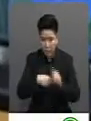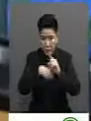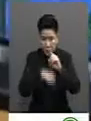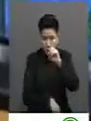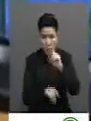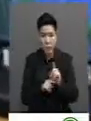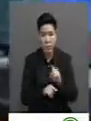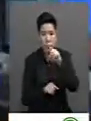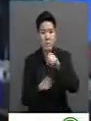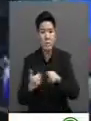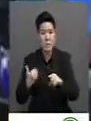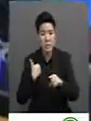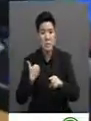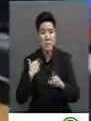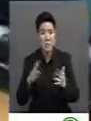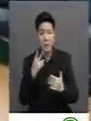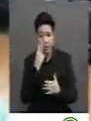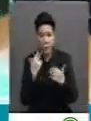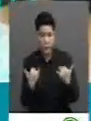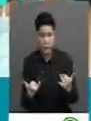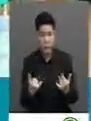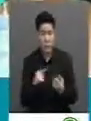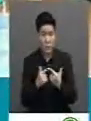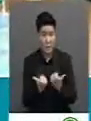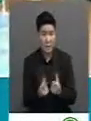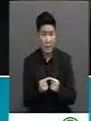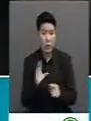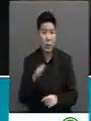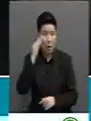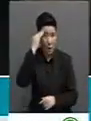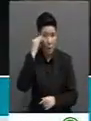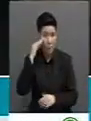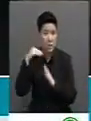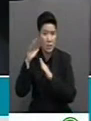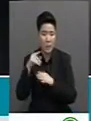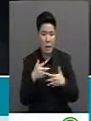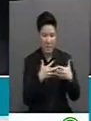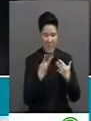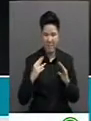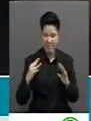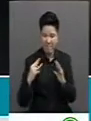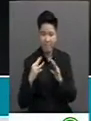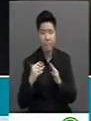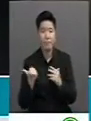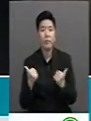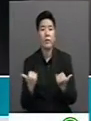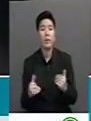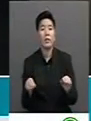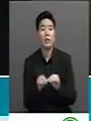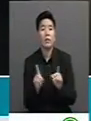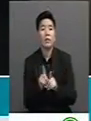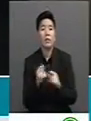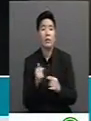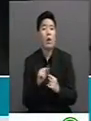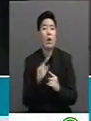าวันนั้นจะมีอะไรเกิดขึ้นหรือเปล่าค่ะตอนนี้สถานการณ์ระหว่างเกาหลีเหนือกับสหรัฐนั้นใกล้เผชิญหน้ากันทุกขณะแล้วนะคะโดยเฉพาะอย่างที่บ